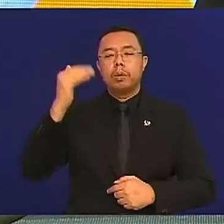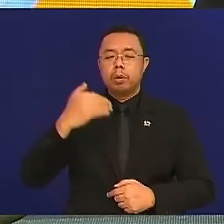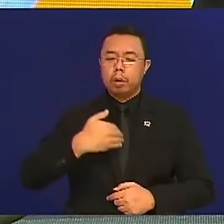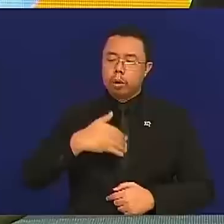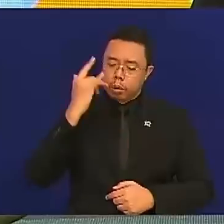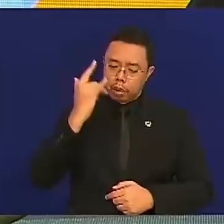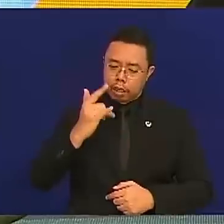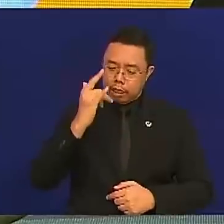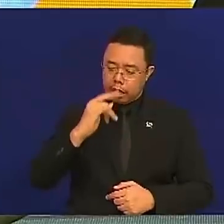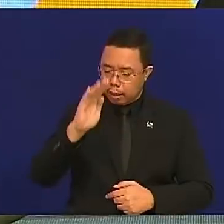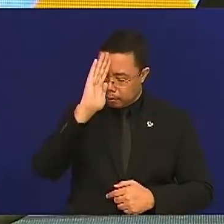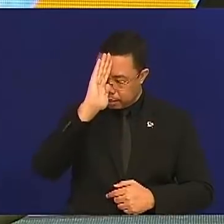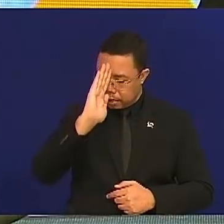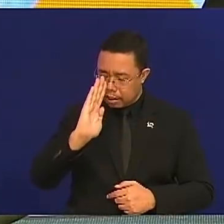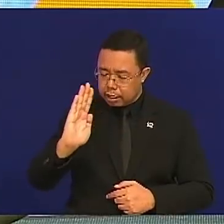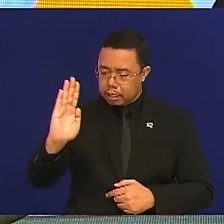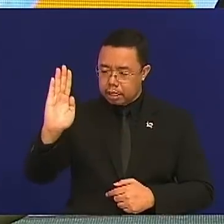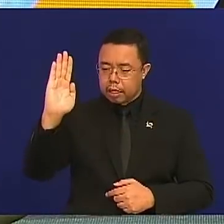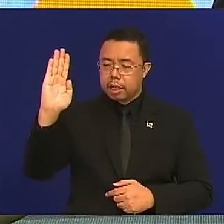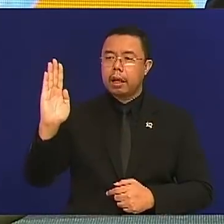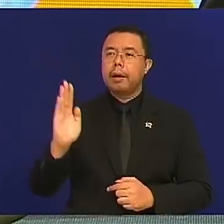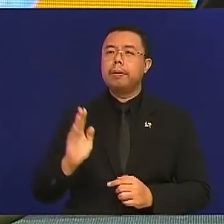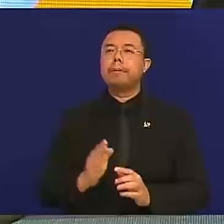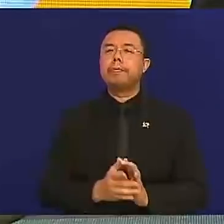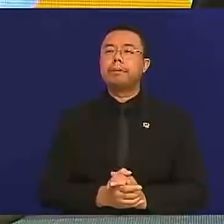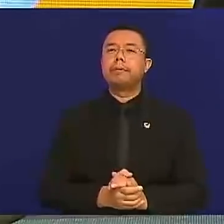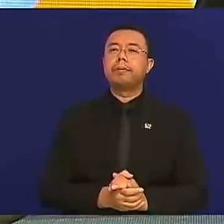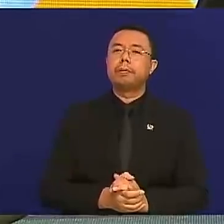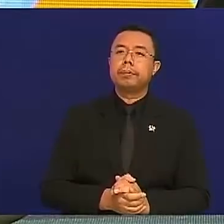kepadamu ku tetap setia.